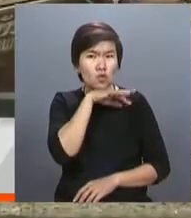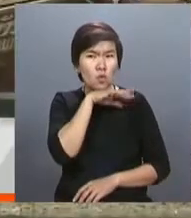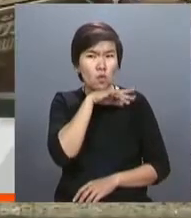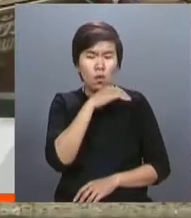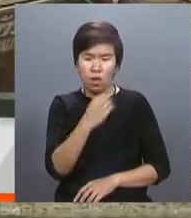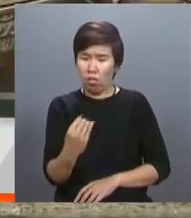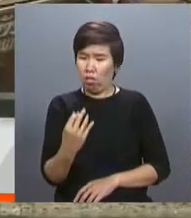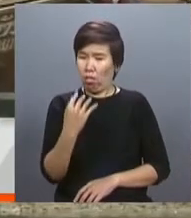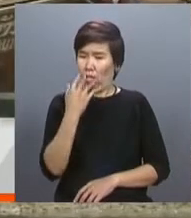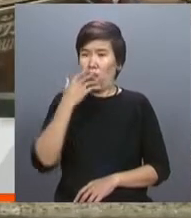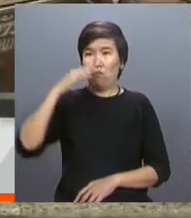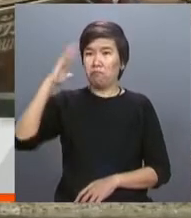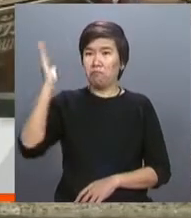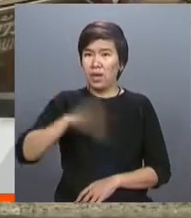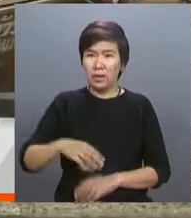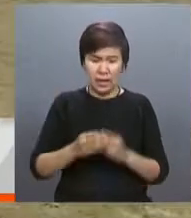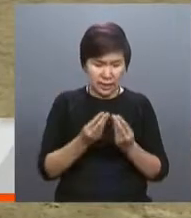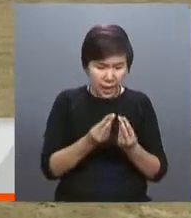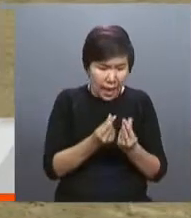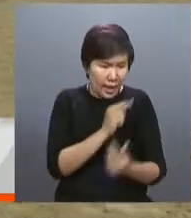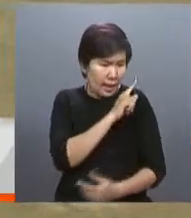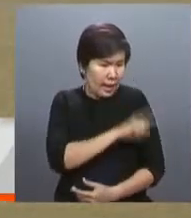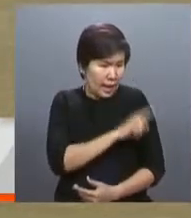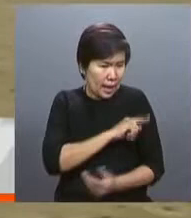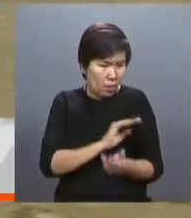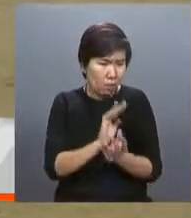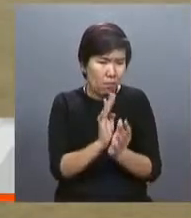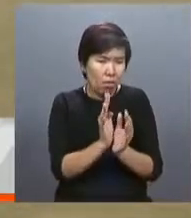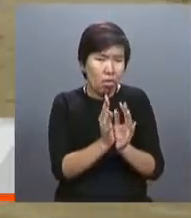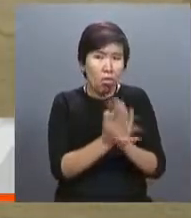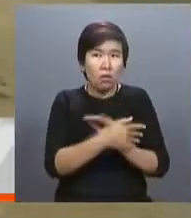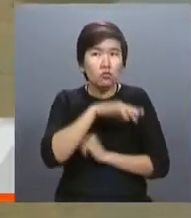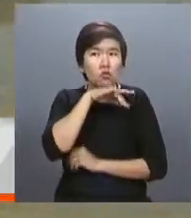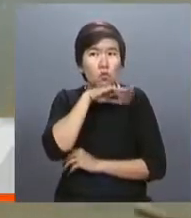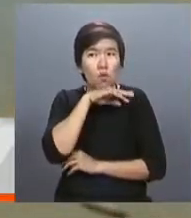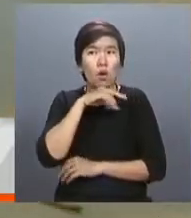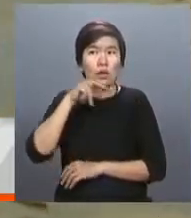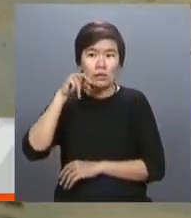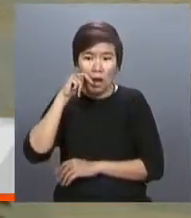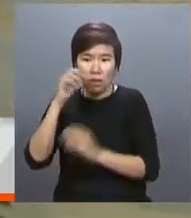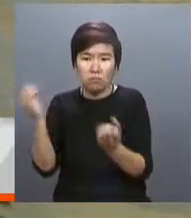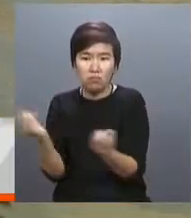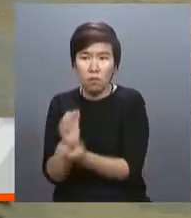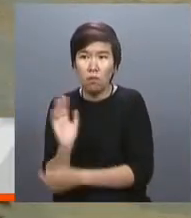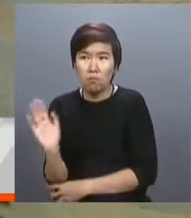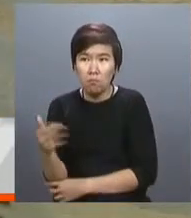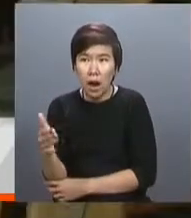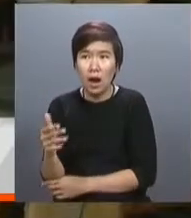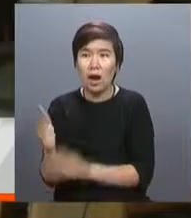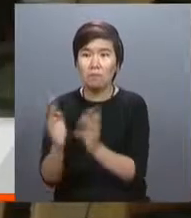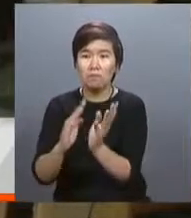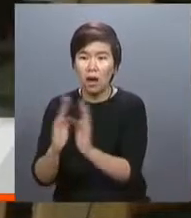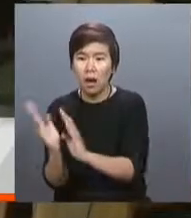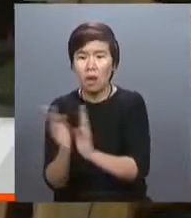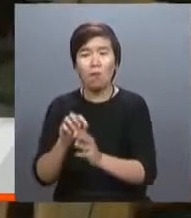เหม็นและทำลายผืนทรายที่เคยขาวสะอาดรวมถึงสิ่งมีชีวิตบริเวณปลายน้ำโดยเฉพาะปลาและแนวปะการัง